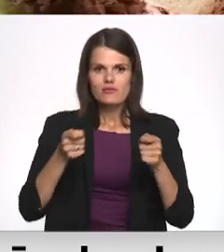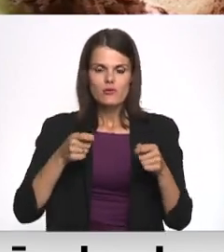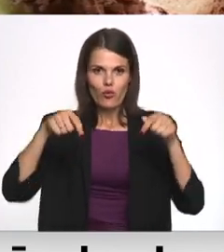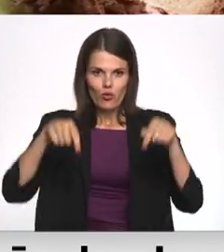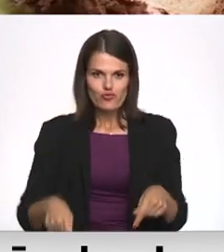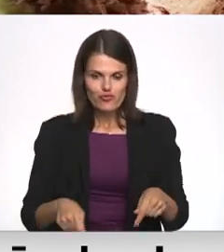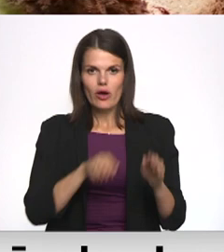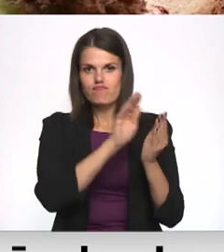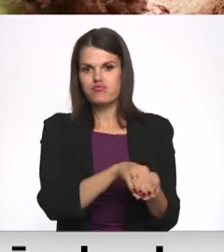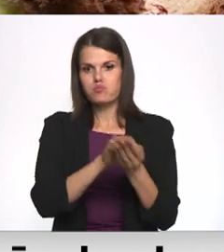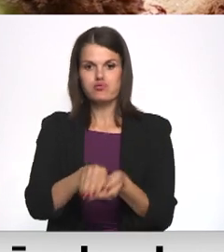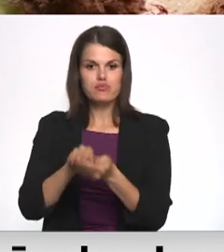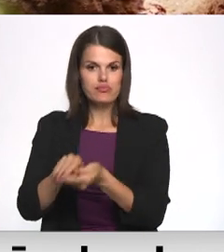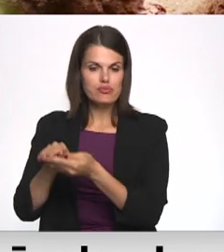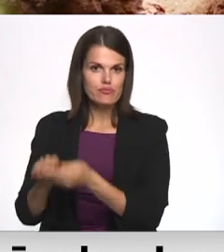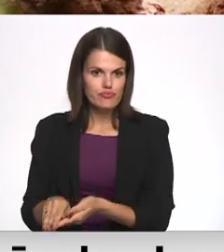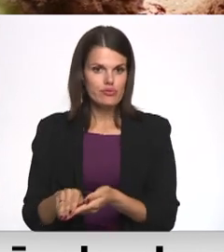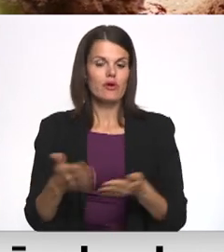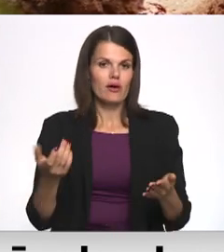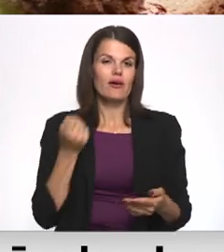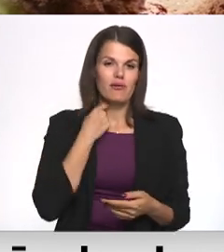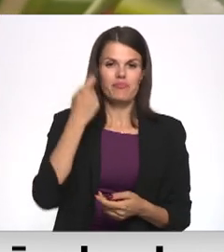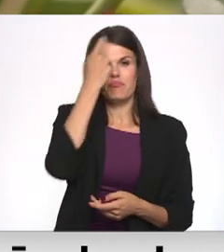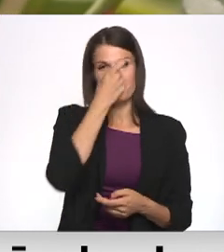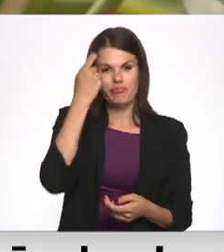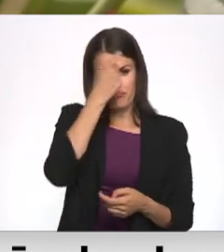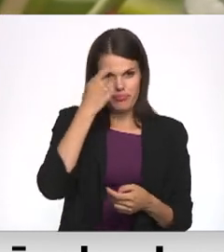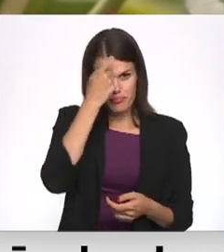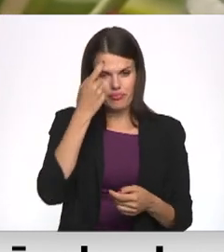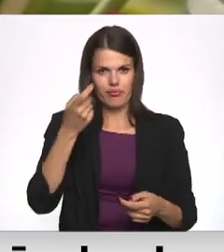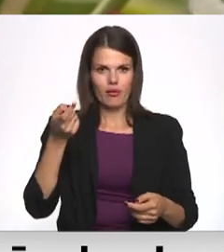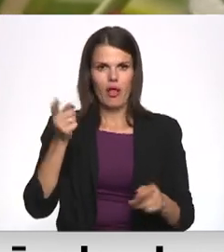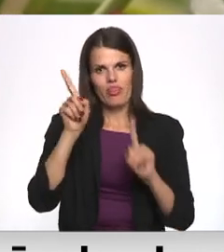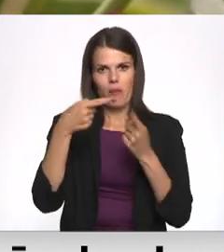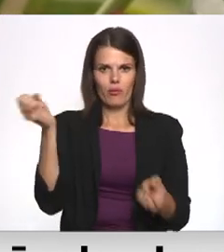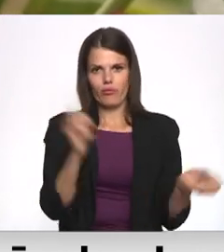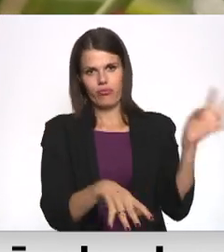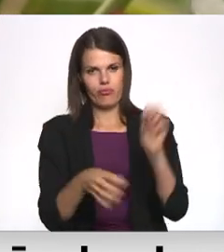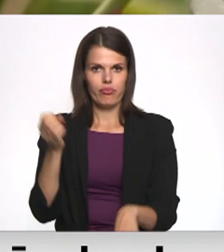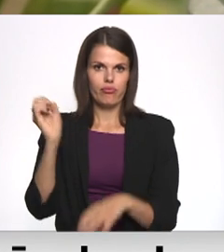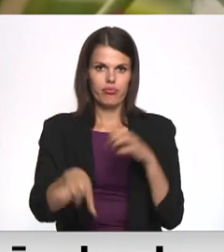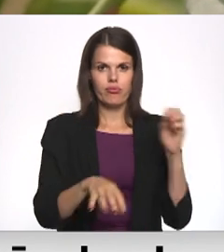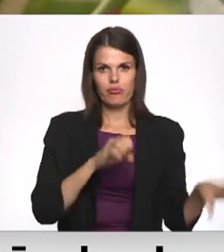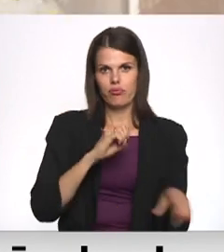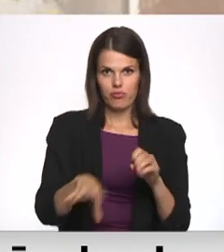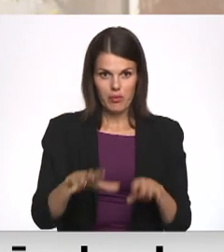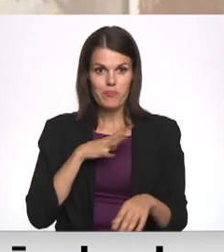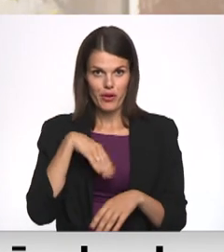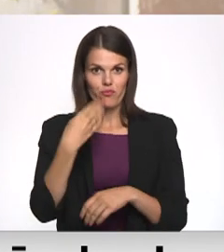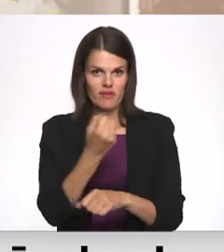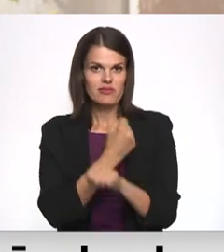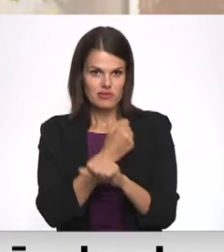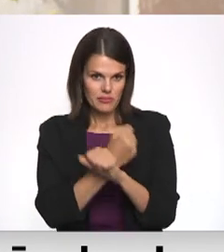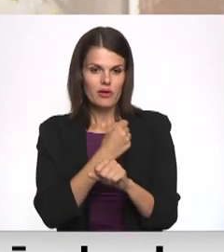šeit lika. Nu, acīm redzot, spirci darīja savu, ja tur ir krustām šķērsām viņi salikti. Deva spirtu?